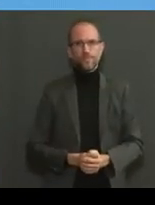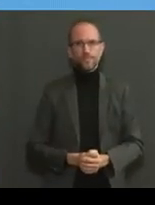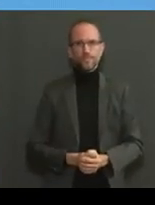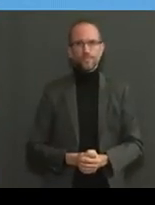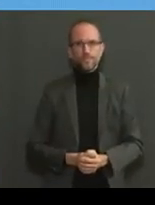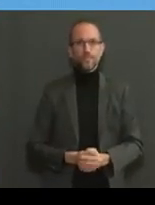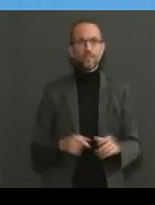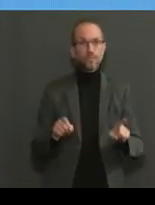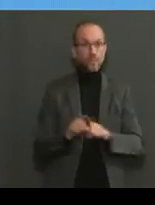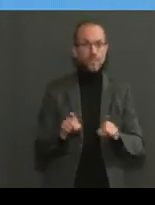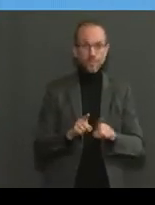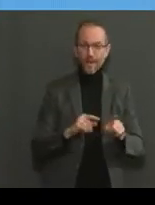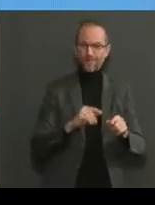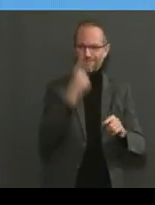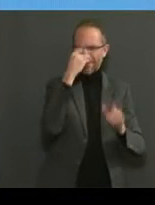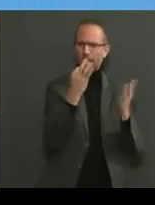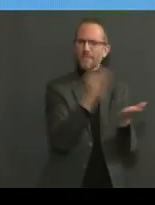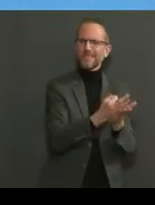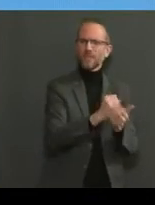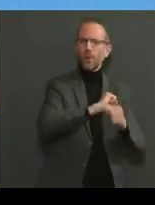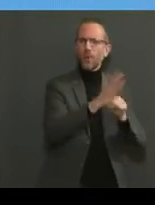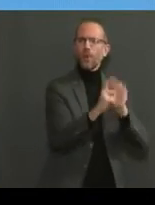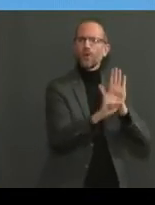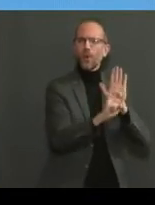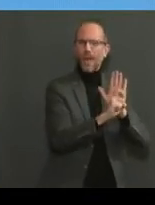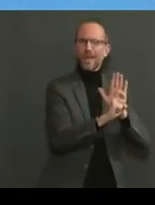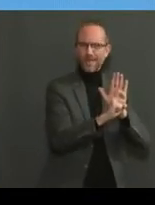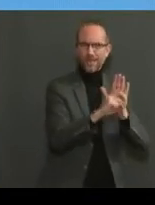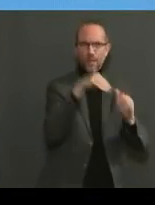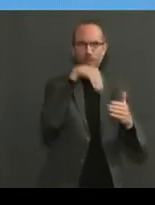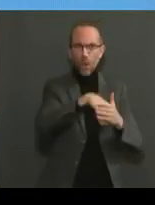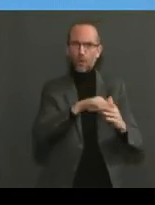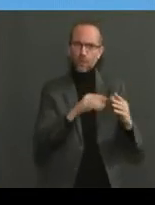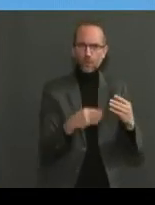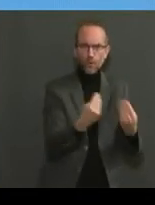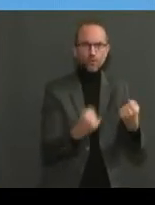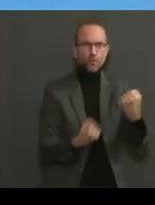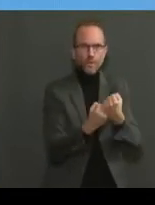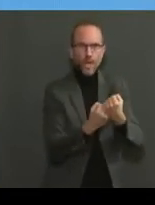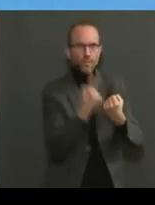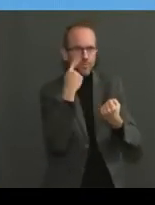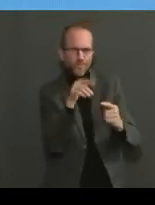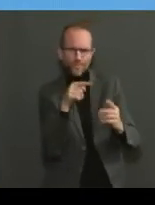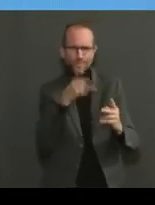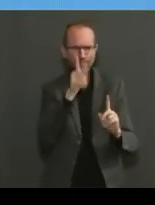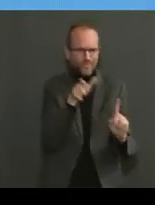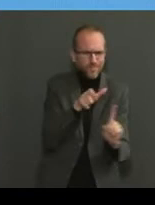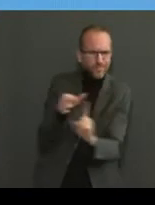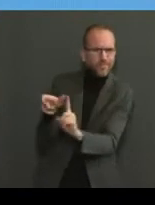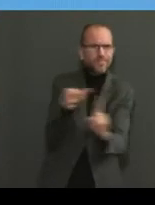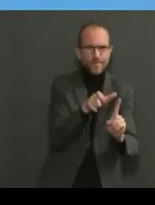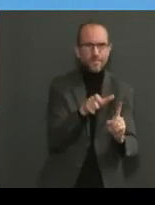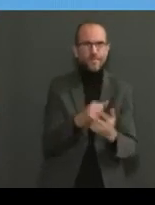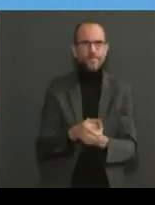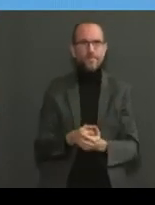L'application Corona Alert est un outil supplémentaire pour la détection efficace des contacts. Plus